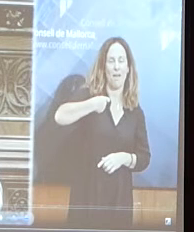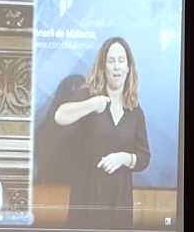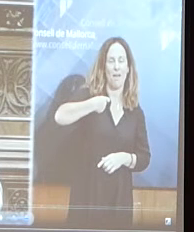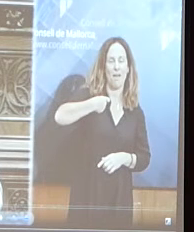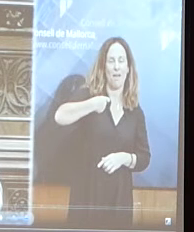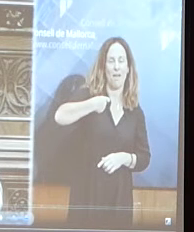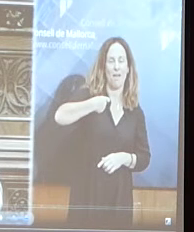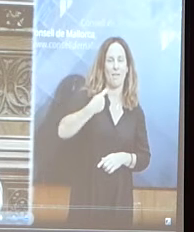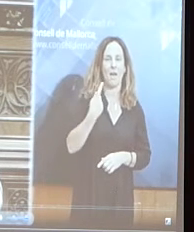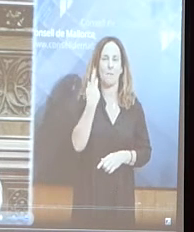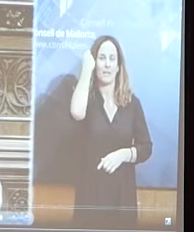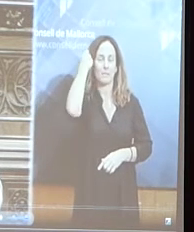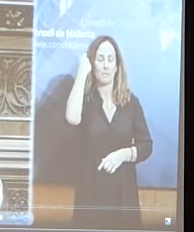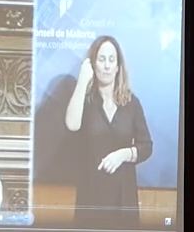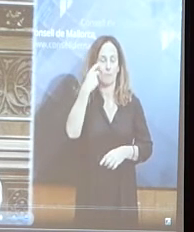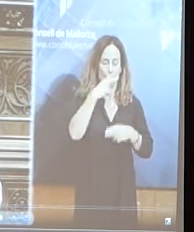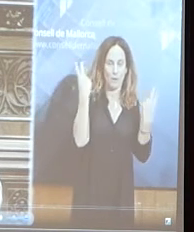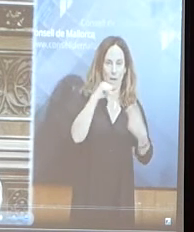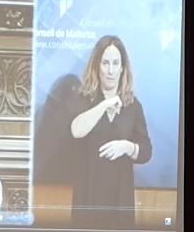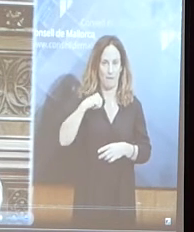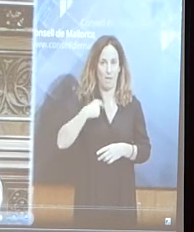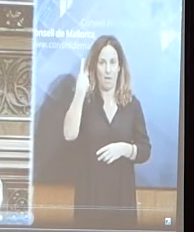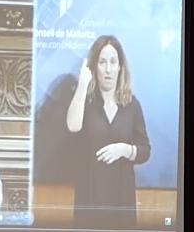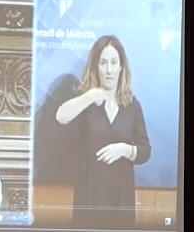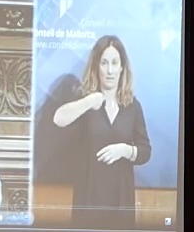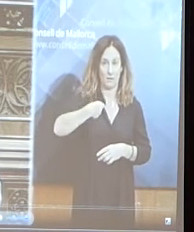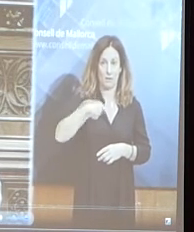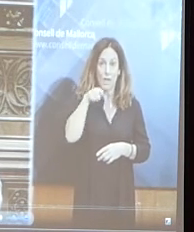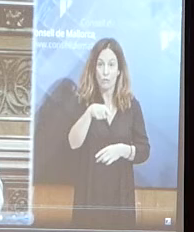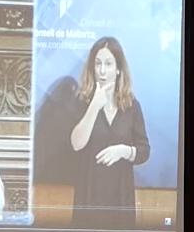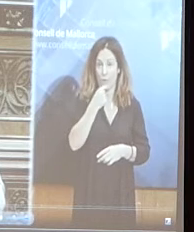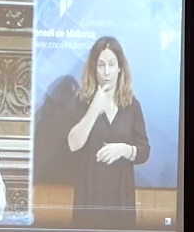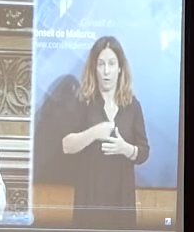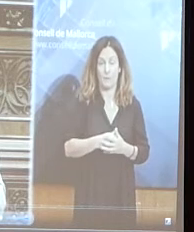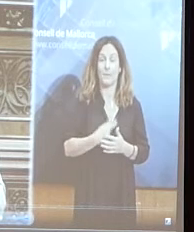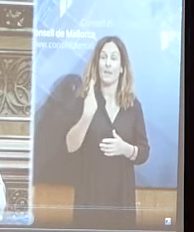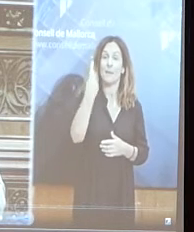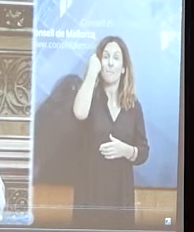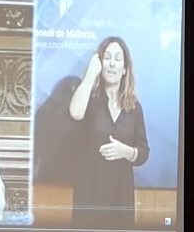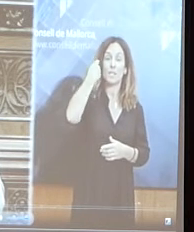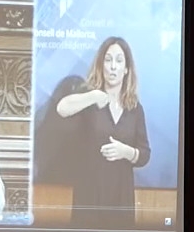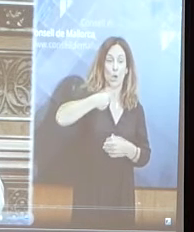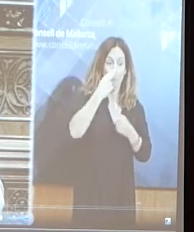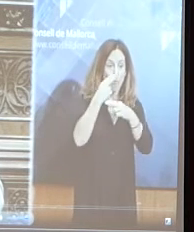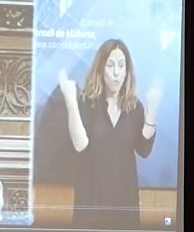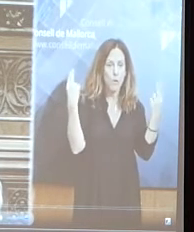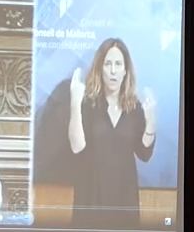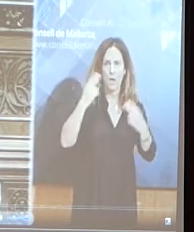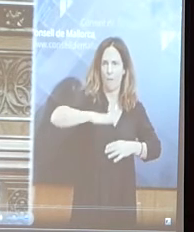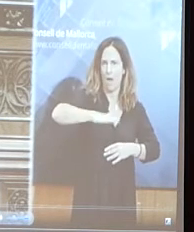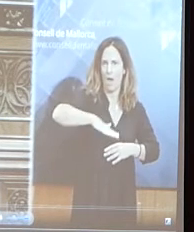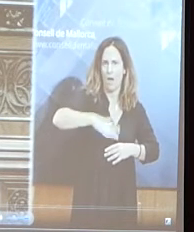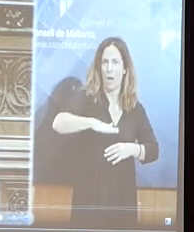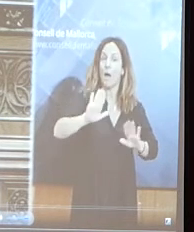Ara diu que tampoc funciona la mixta. Mira que és fàcil. La pensió pública és baixa.